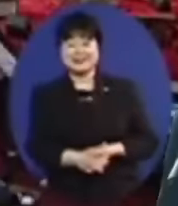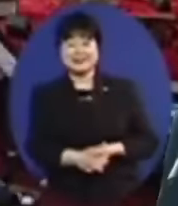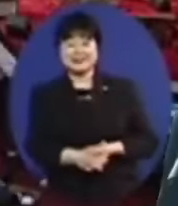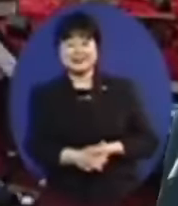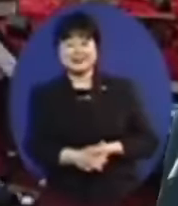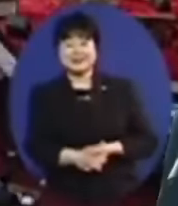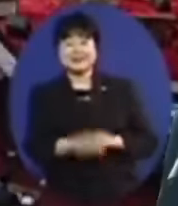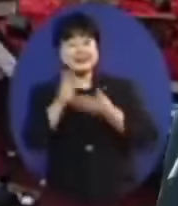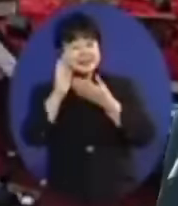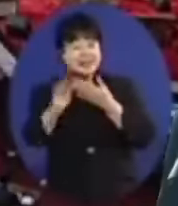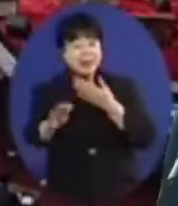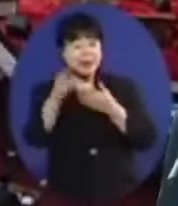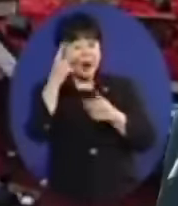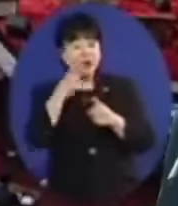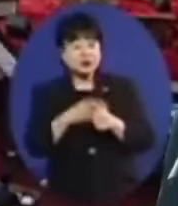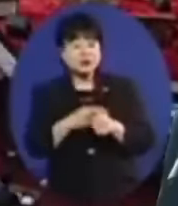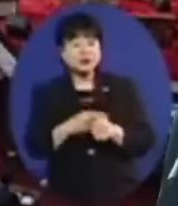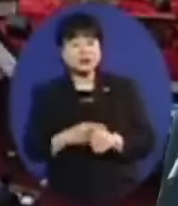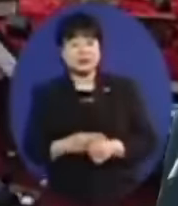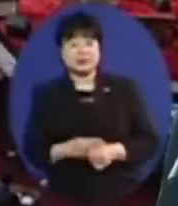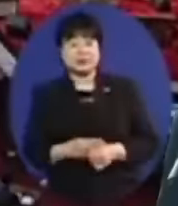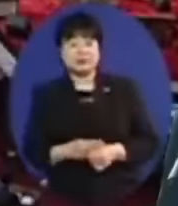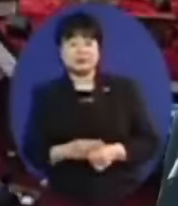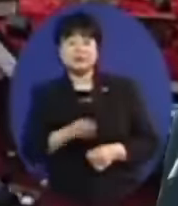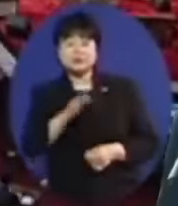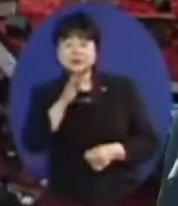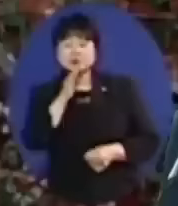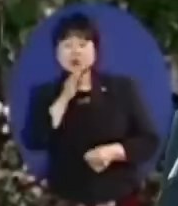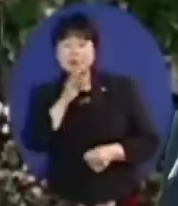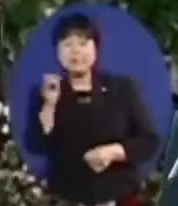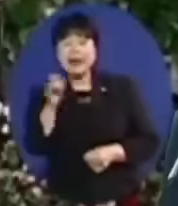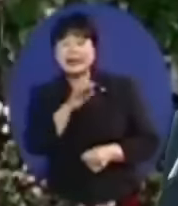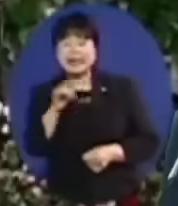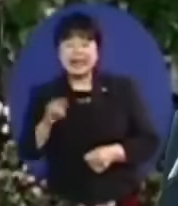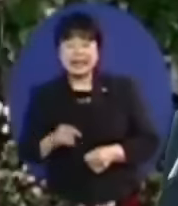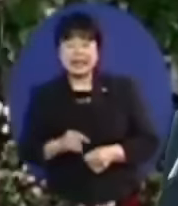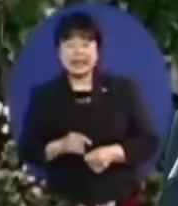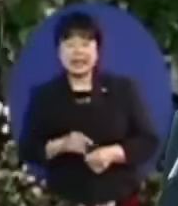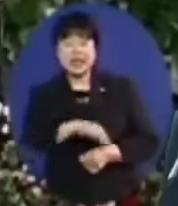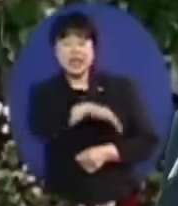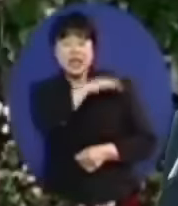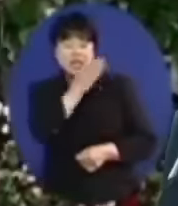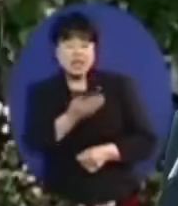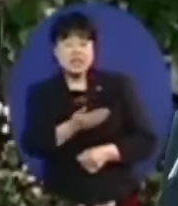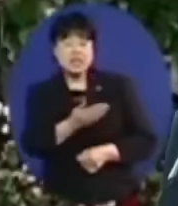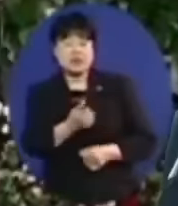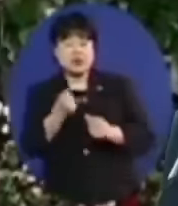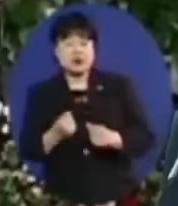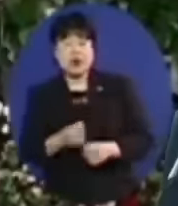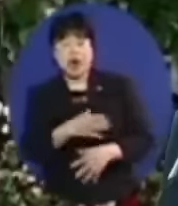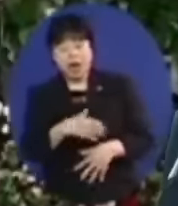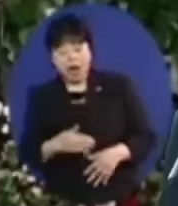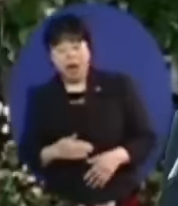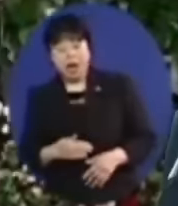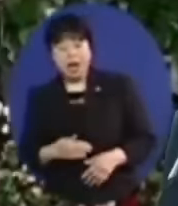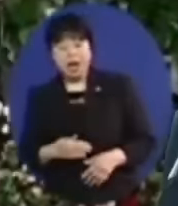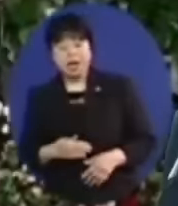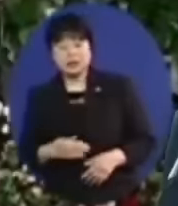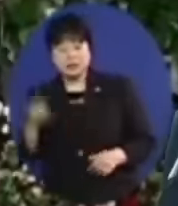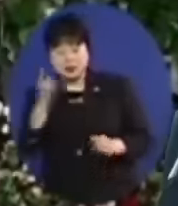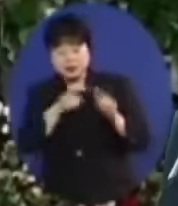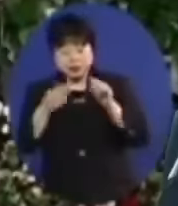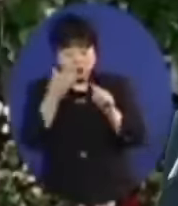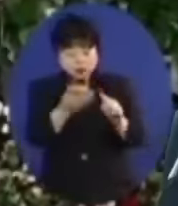그 다음에는 바울이 다가오는 것은 박해였습니다. 힘이나 권력 따위로 약한 사람을 괴롭게 하고 해를 입히는